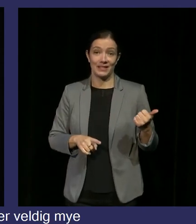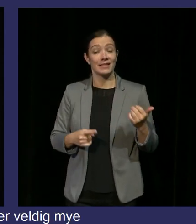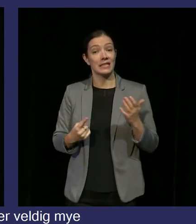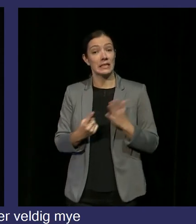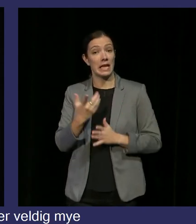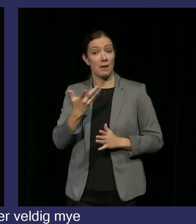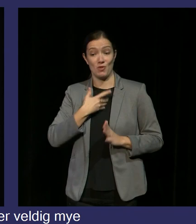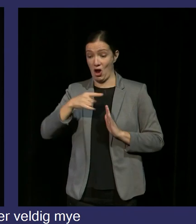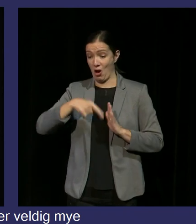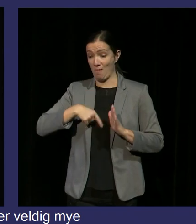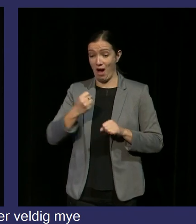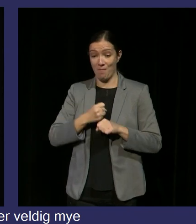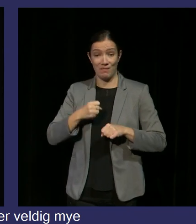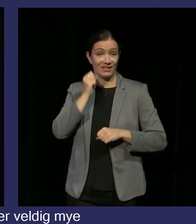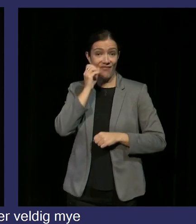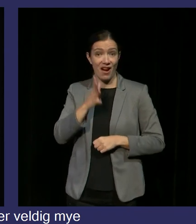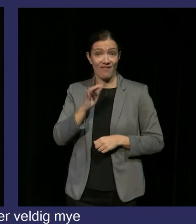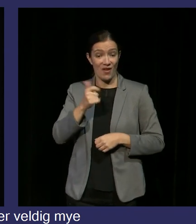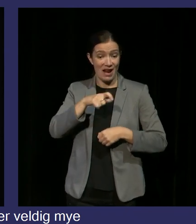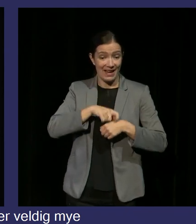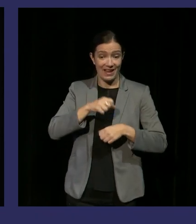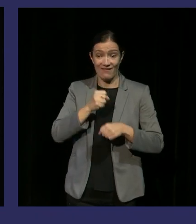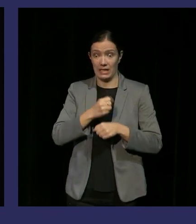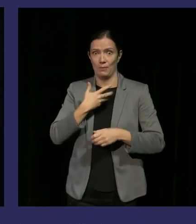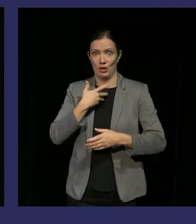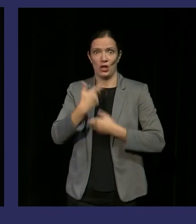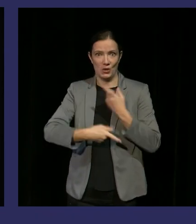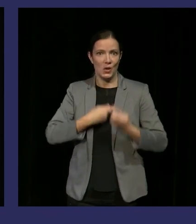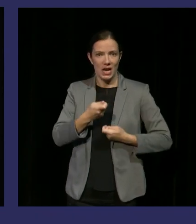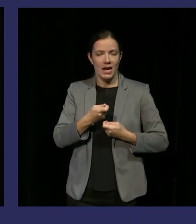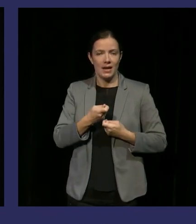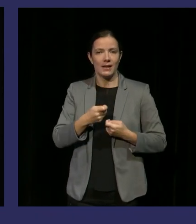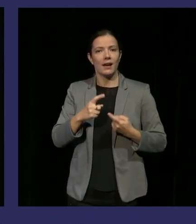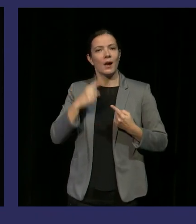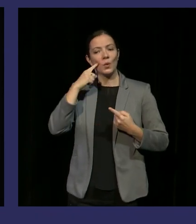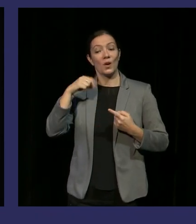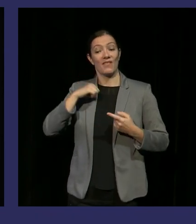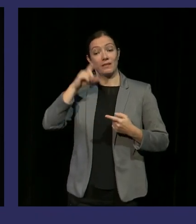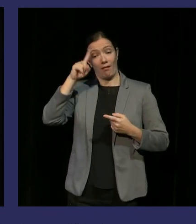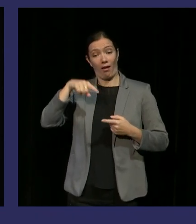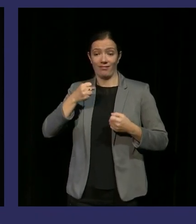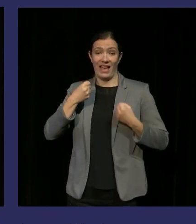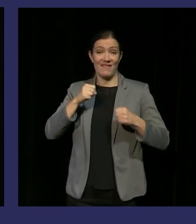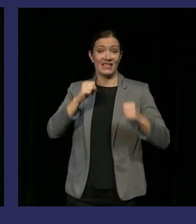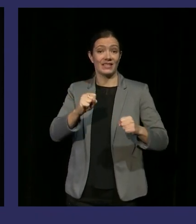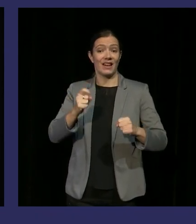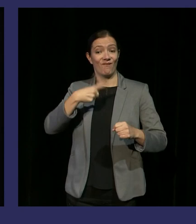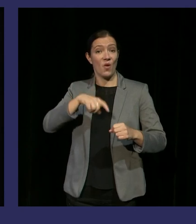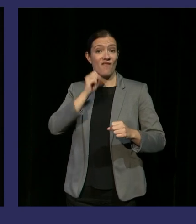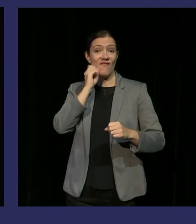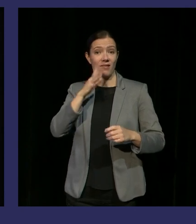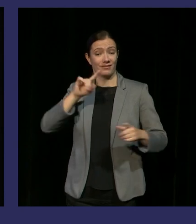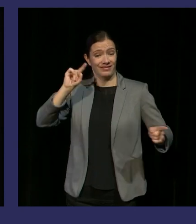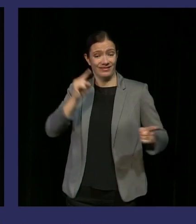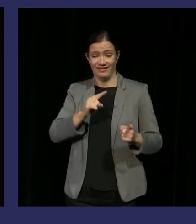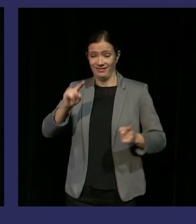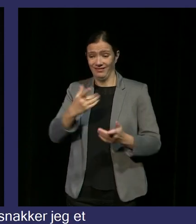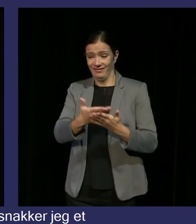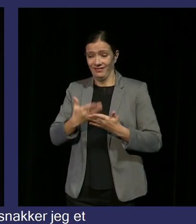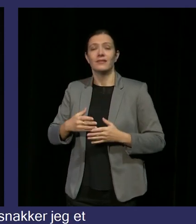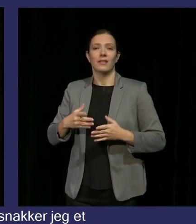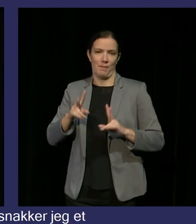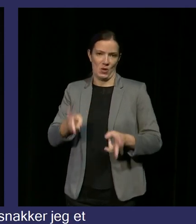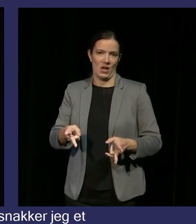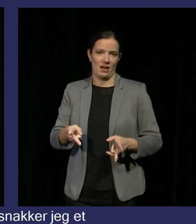veldig mye I løpet av en arbeidsdag for en lege. Vi har mye å gjøre. Jeg tror alt som kan effektivisere dagen vår, det tar vi I bruk.